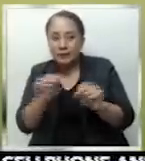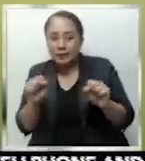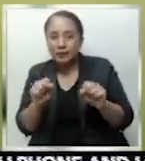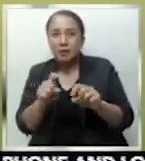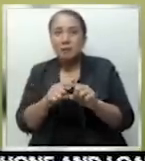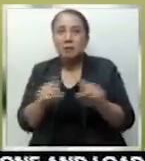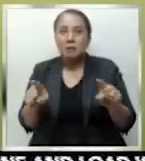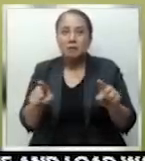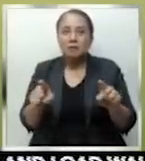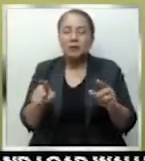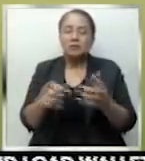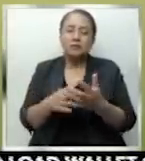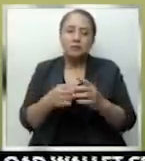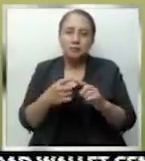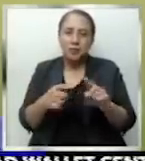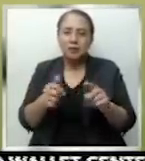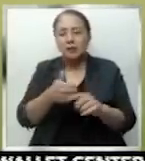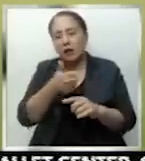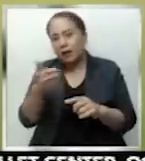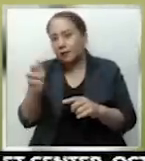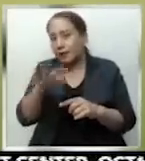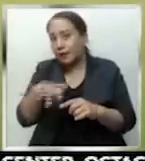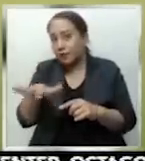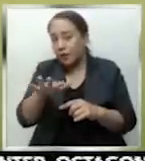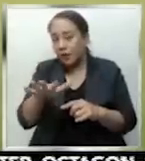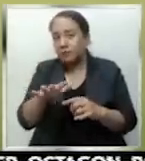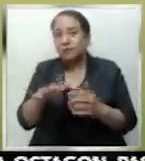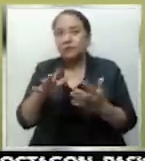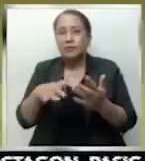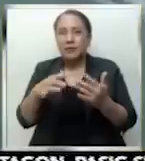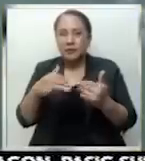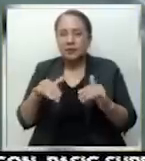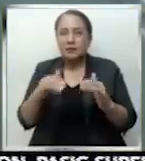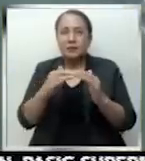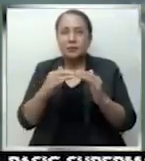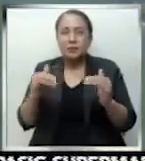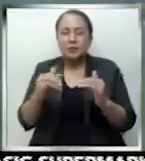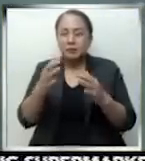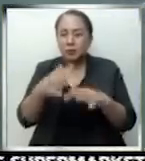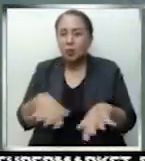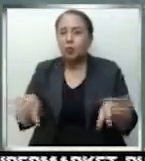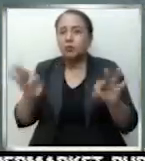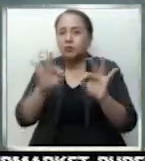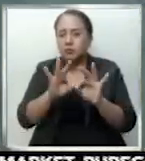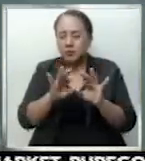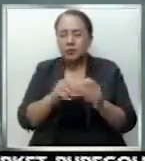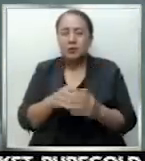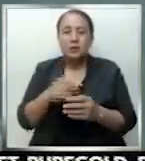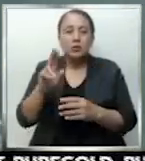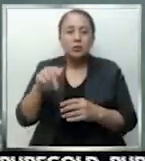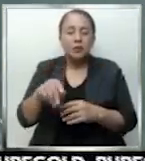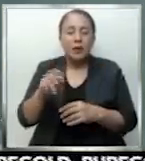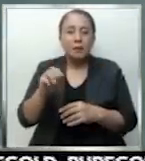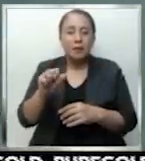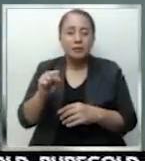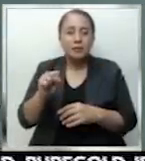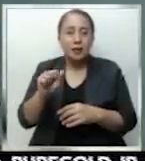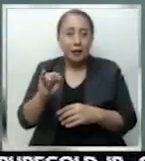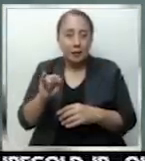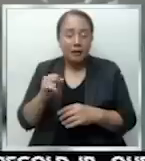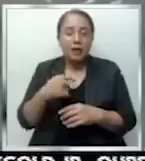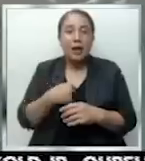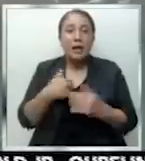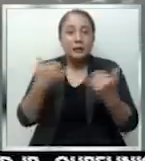that, the other areas are equally important. Ayon sa UPMSI, sa ngayon, makikita